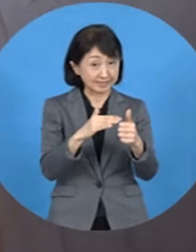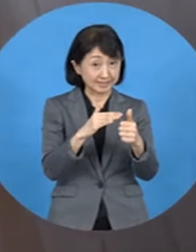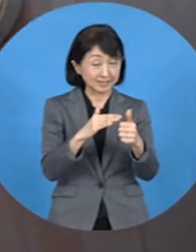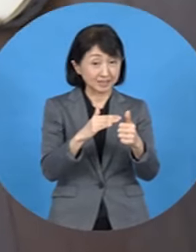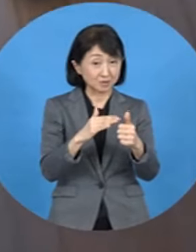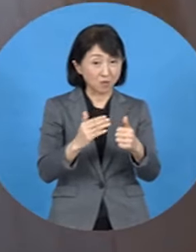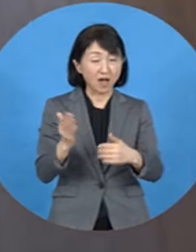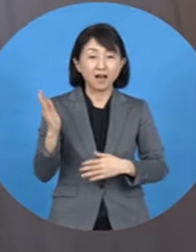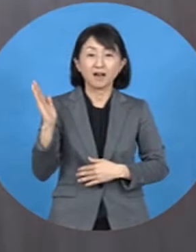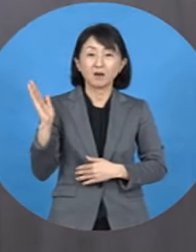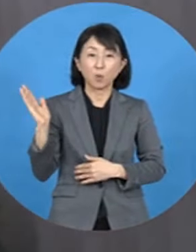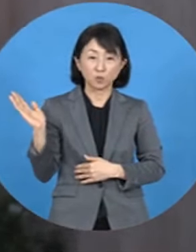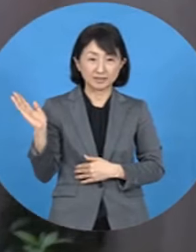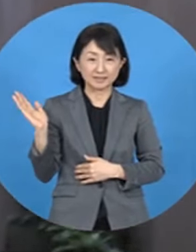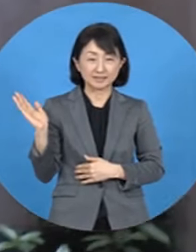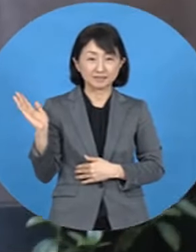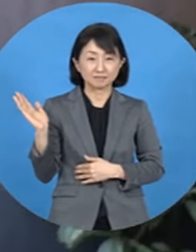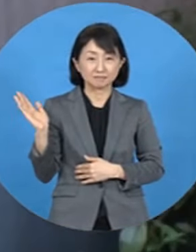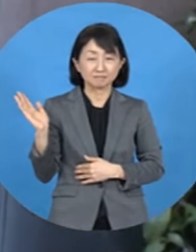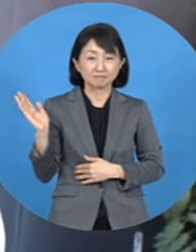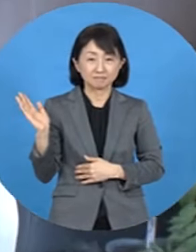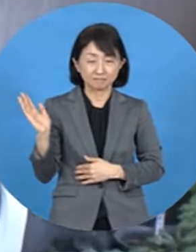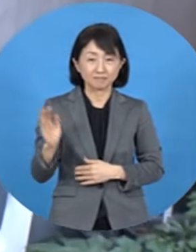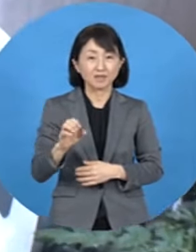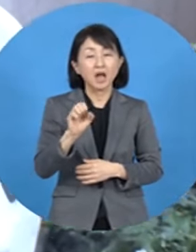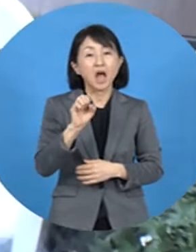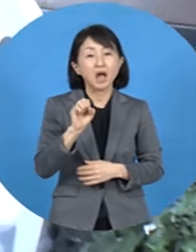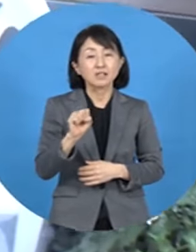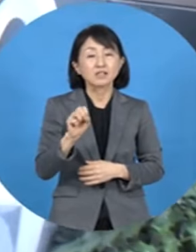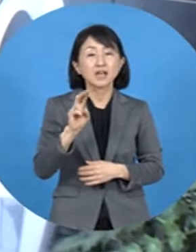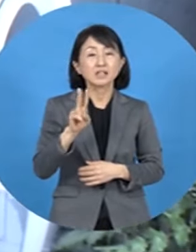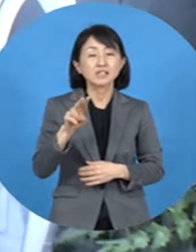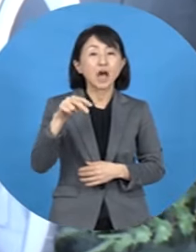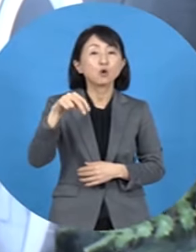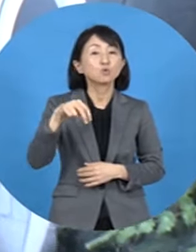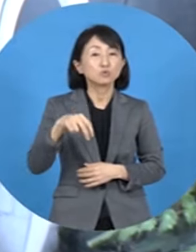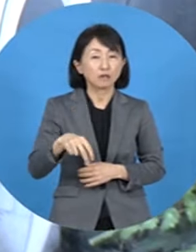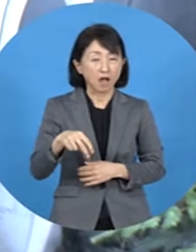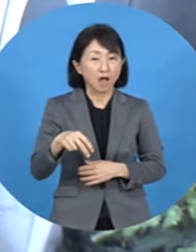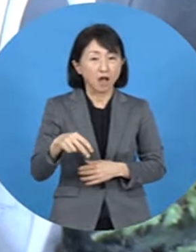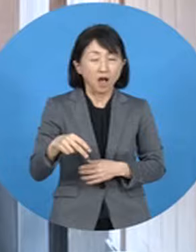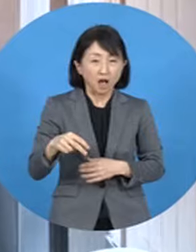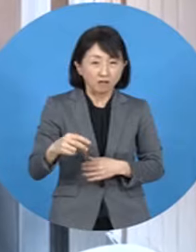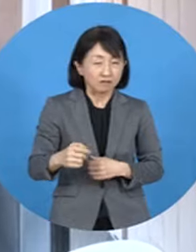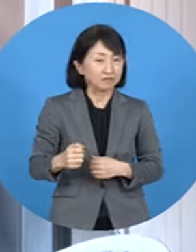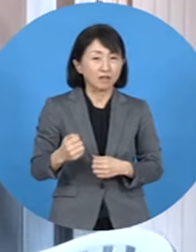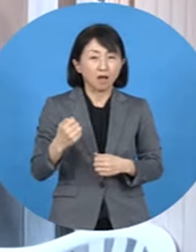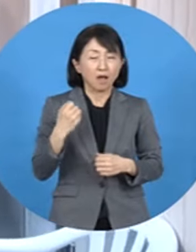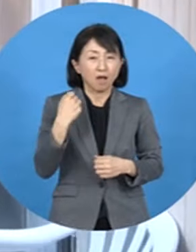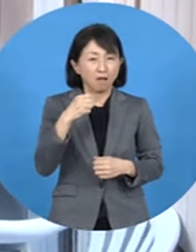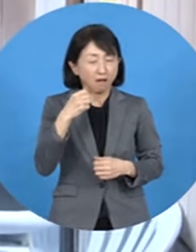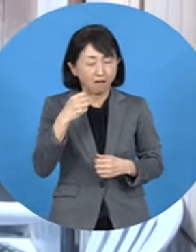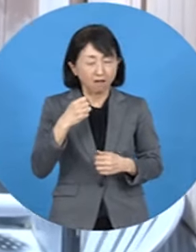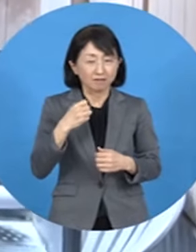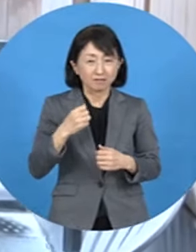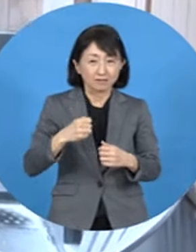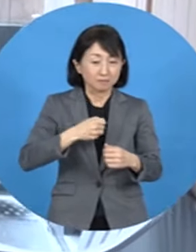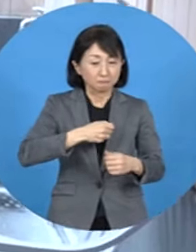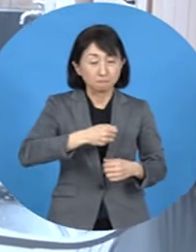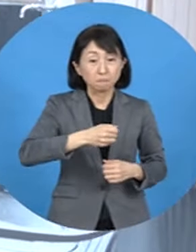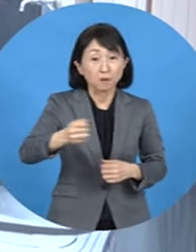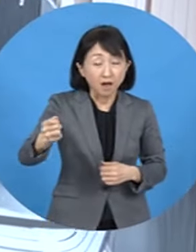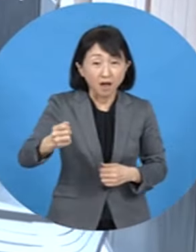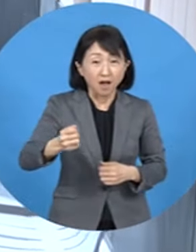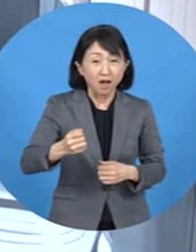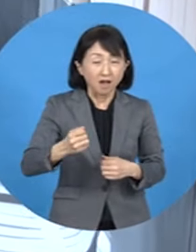浴室で人気となっているのはリニューアルした際に作られた露天風呂。ここではサウナ後の外